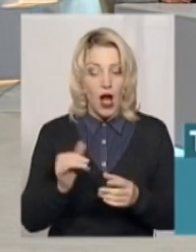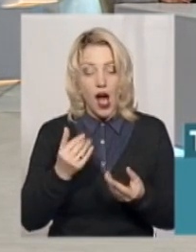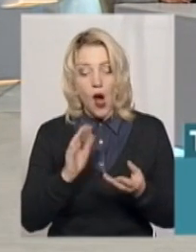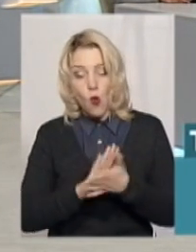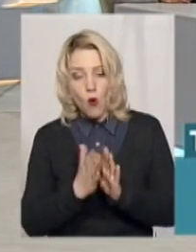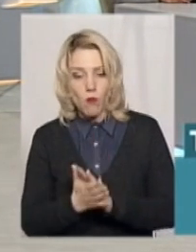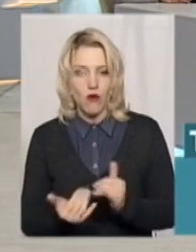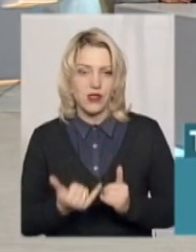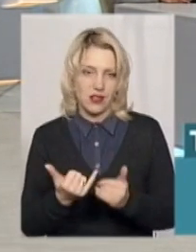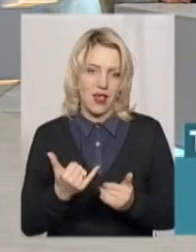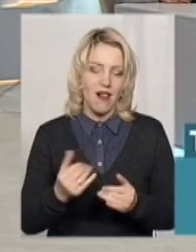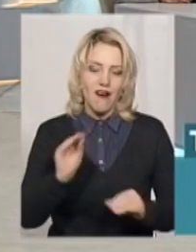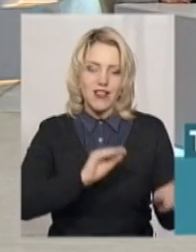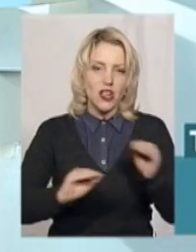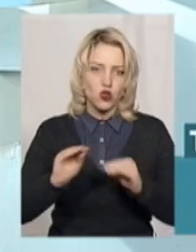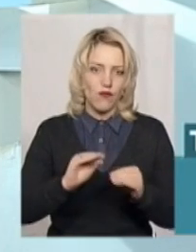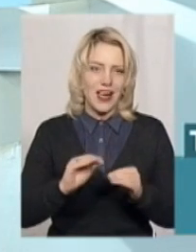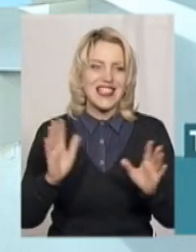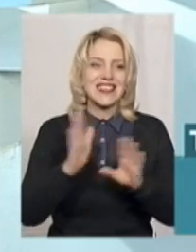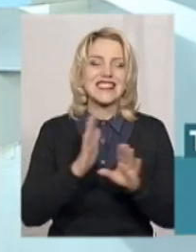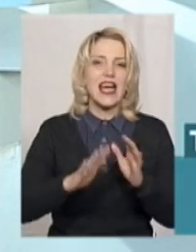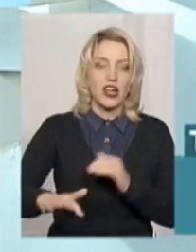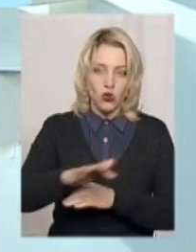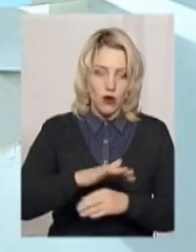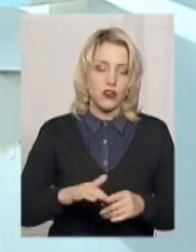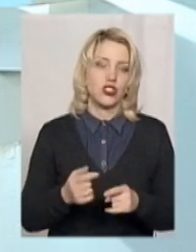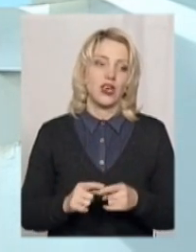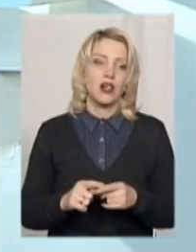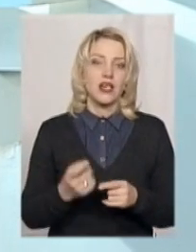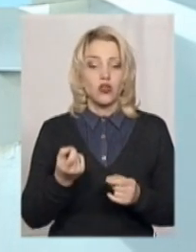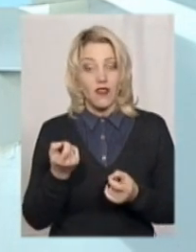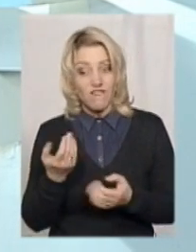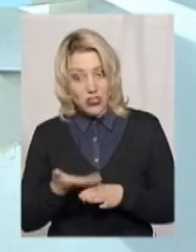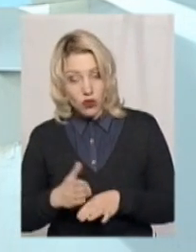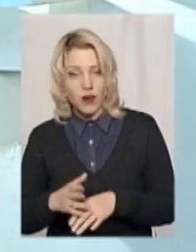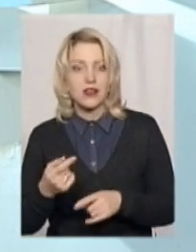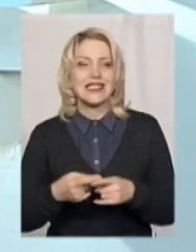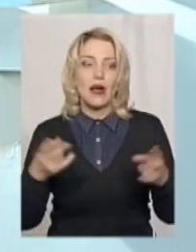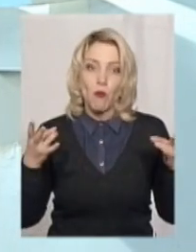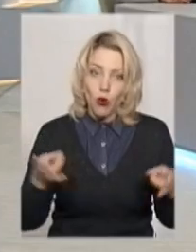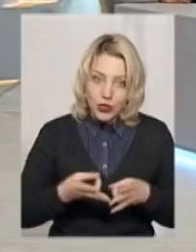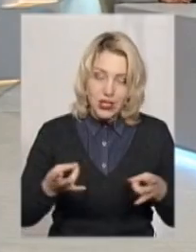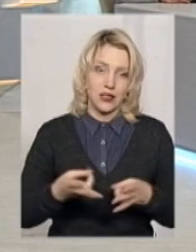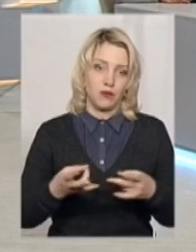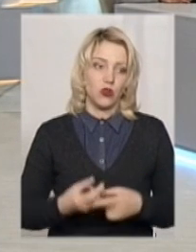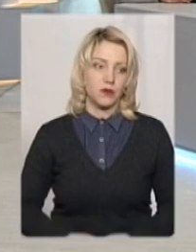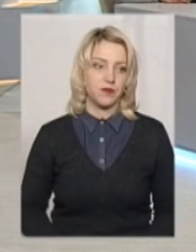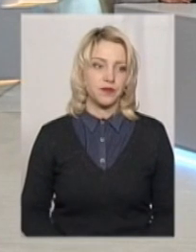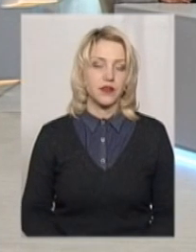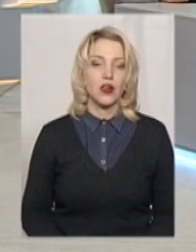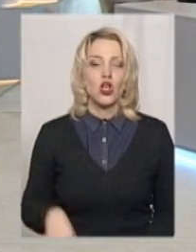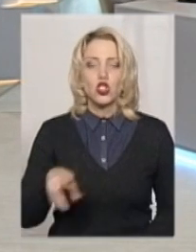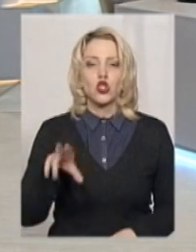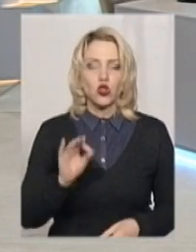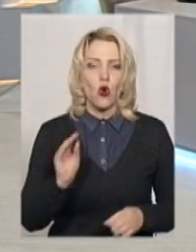облаштування середовища – це трошечки важко, тому потрібно облаштовувати середовище, і для певної категорії це буде своє облаштування. Щодо